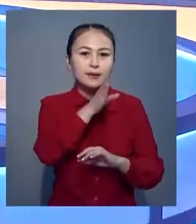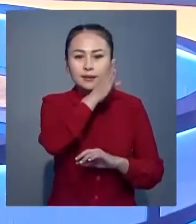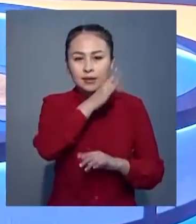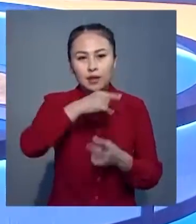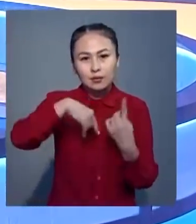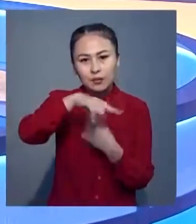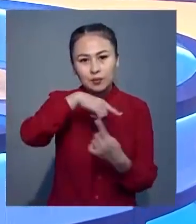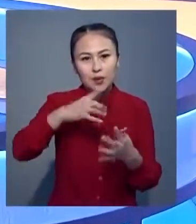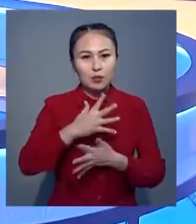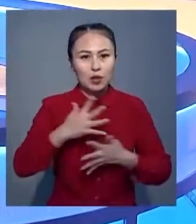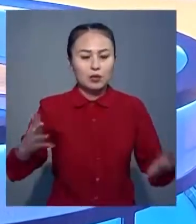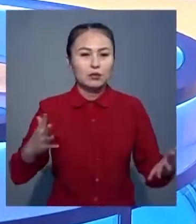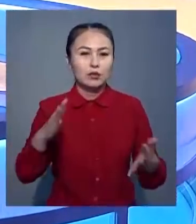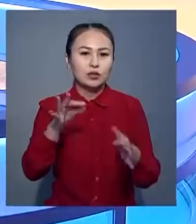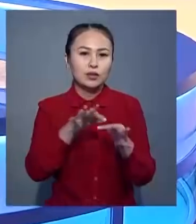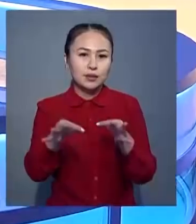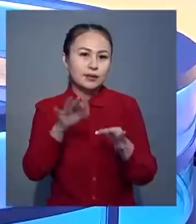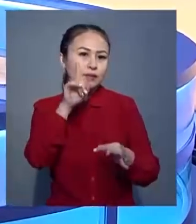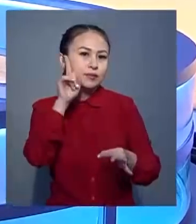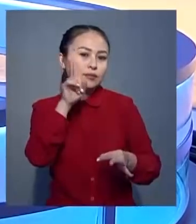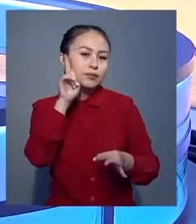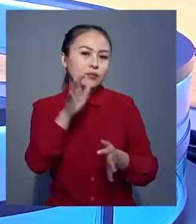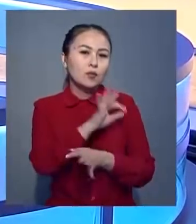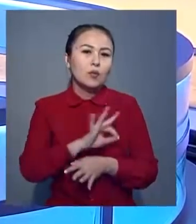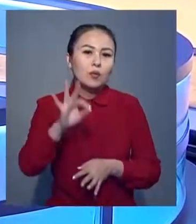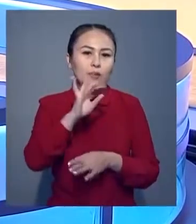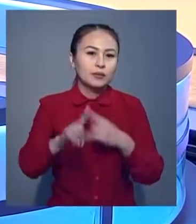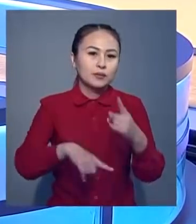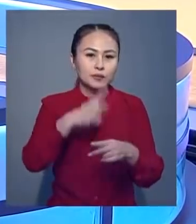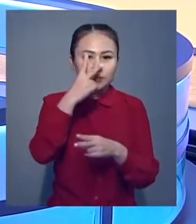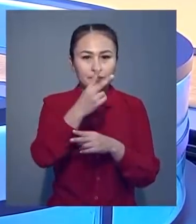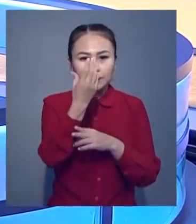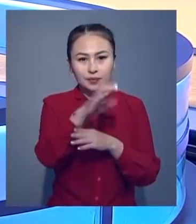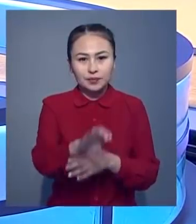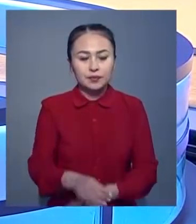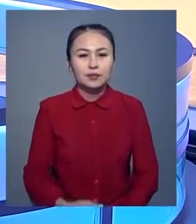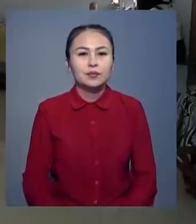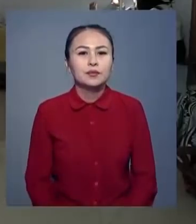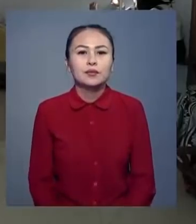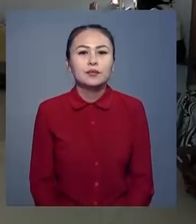әйелдер. Кәсіпкерлікке бет бұрған аймақ жастарының тірлігі жайында келесі бейне материалда.